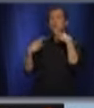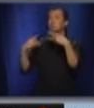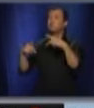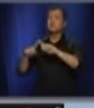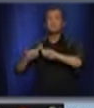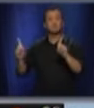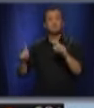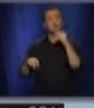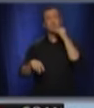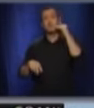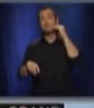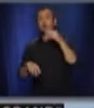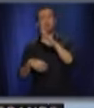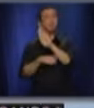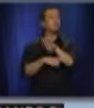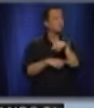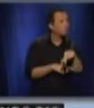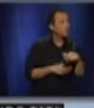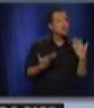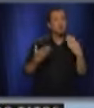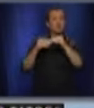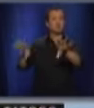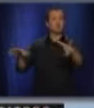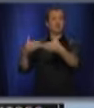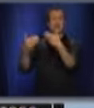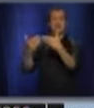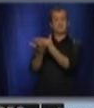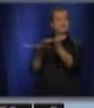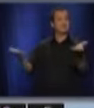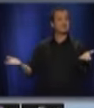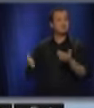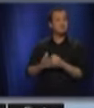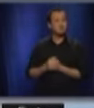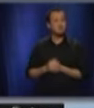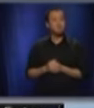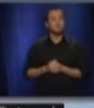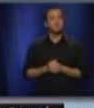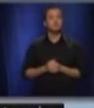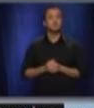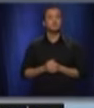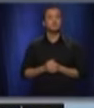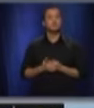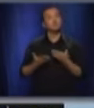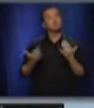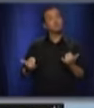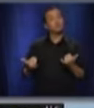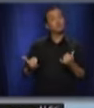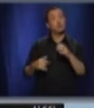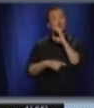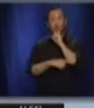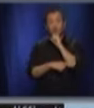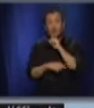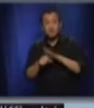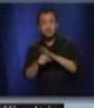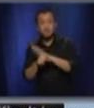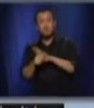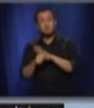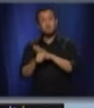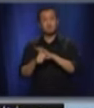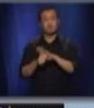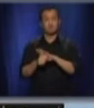dans un rassemblement privé. Mais même au niveau orange, il pourrait y avoir une deuxième étape